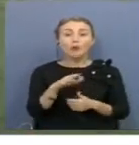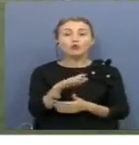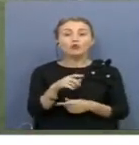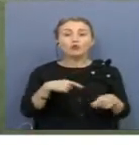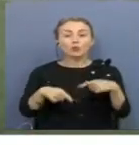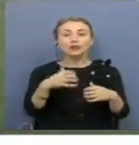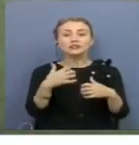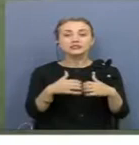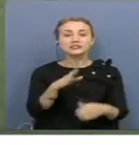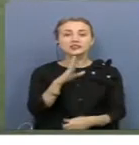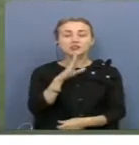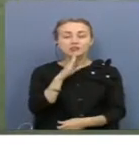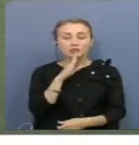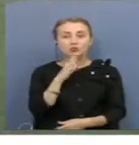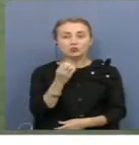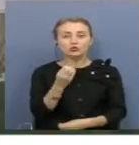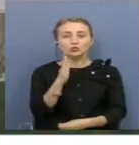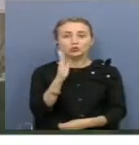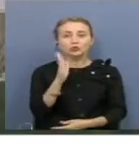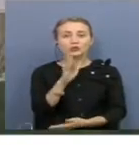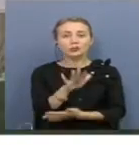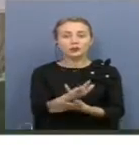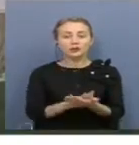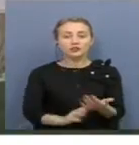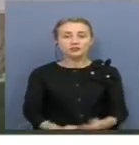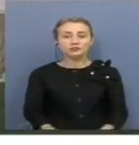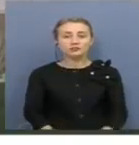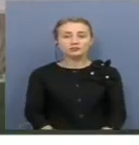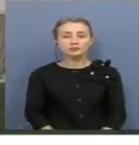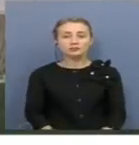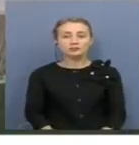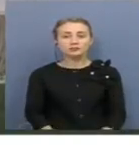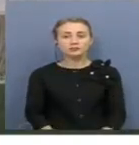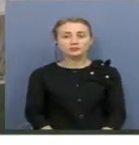жалғасуда. Қалымбек Мұхамеджанов, Сабырбек Құлатайұлы, Шоқан Таукеев, Көкше Ақпарат, спорт.